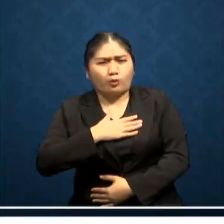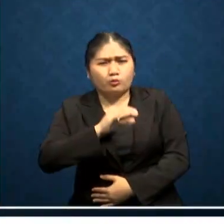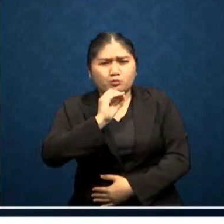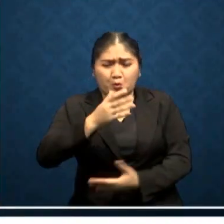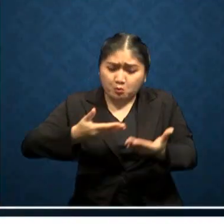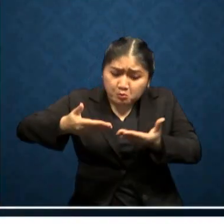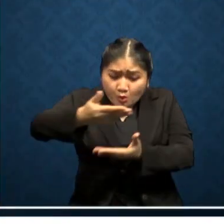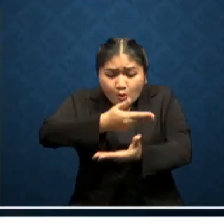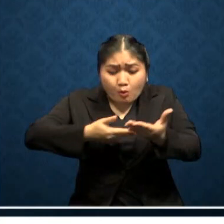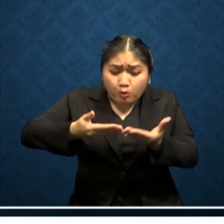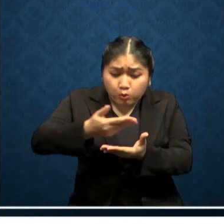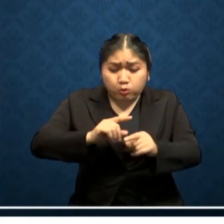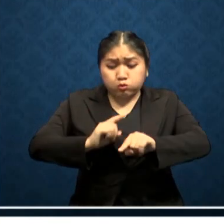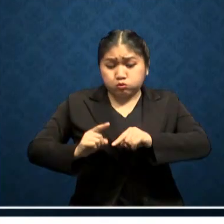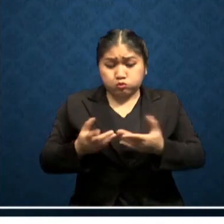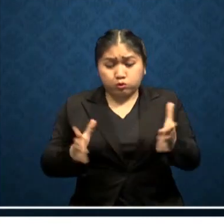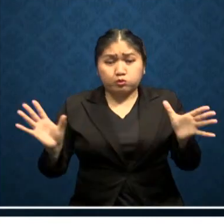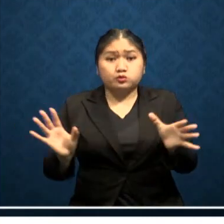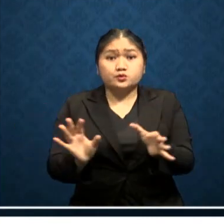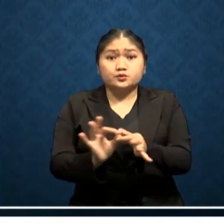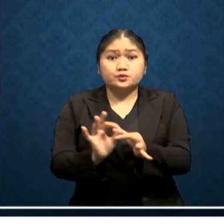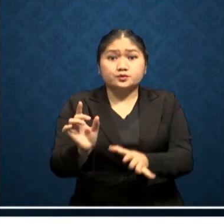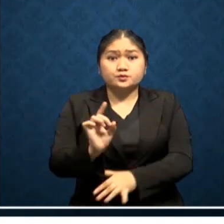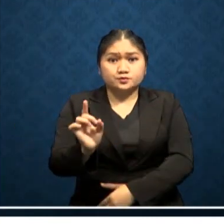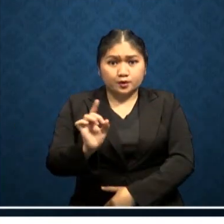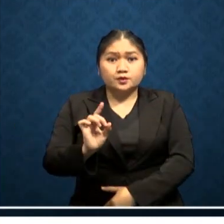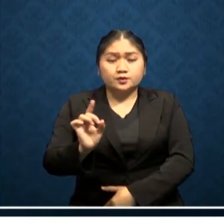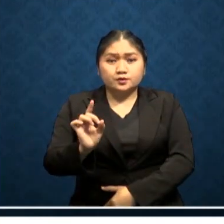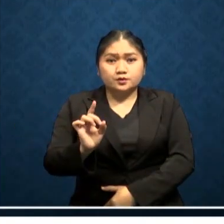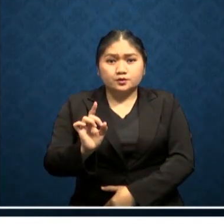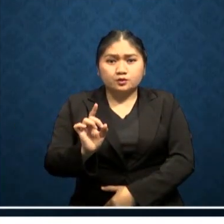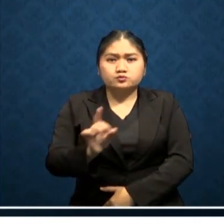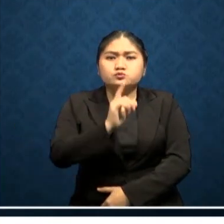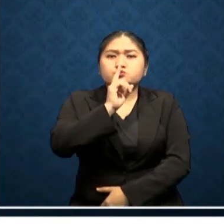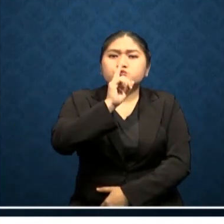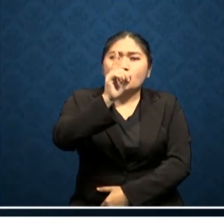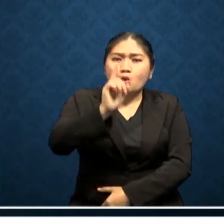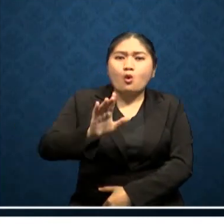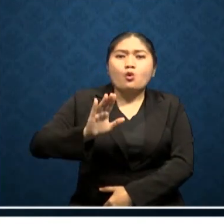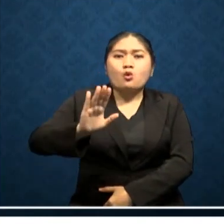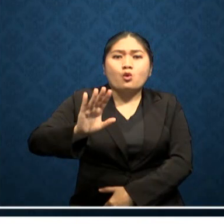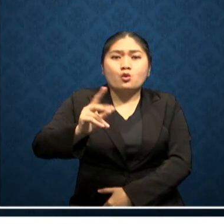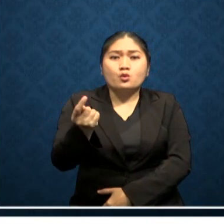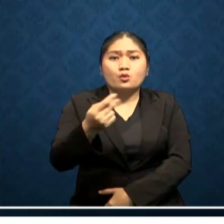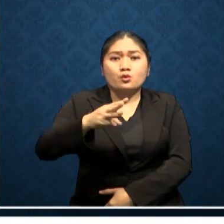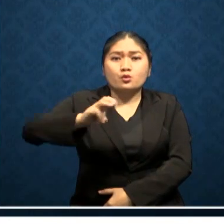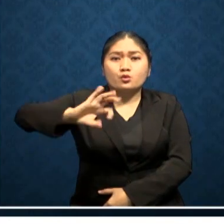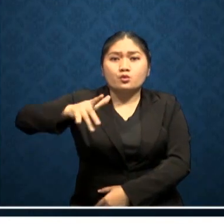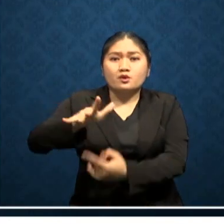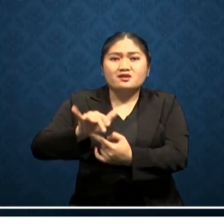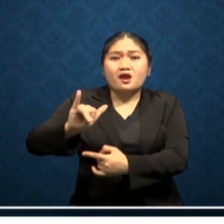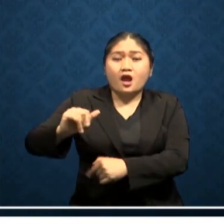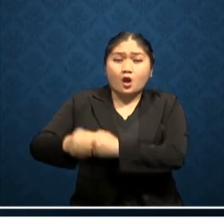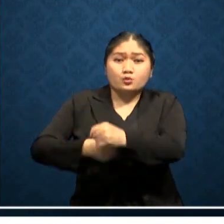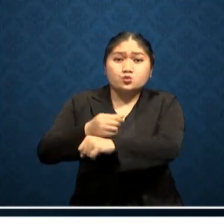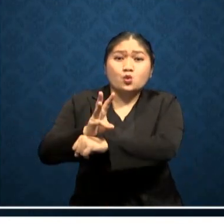รือในเรื่องเกี่ยวกับเอ่อการร้องเรียนของนายทวีชัยหมื่นลักษ์ซึ่งอายุ 62ปีเป็น